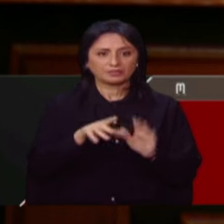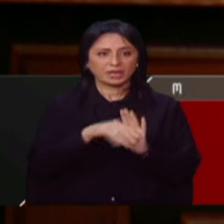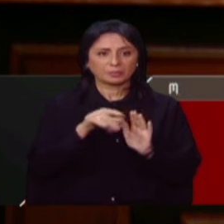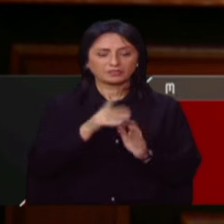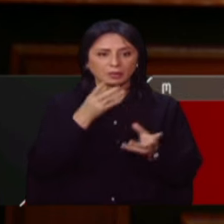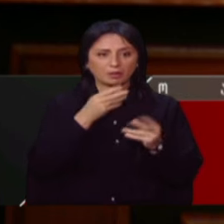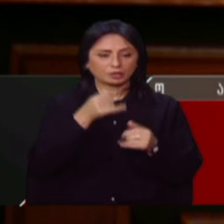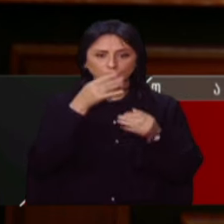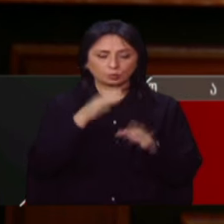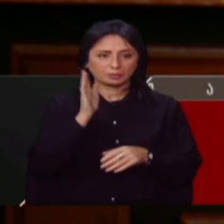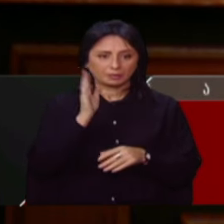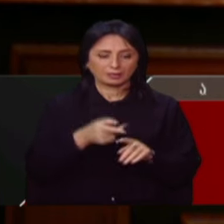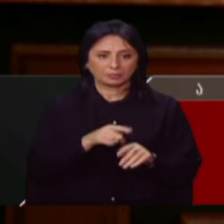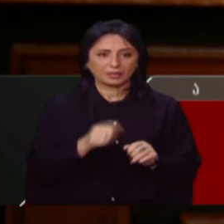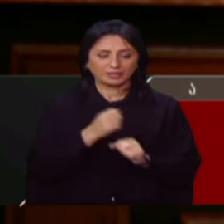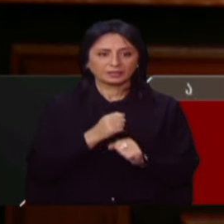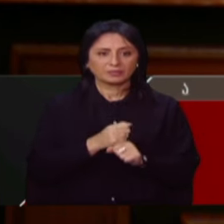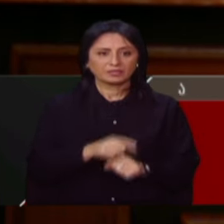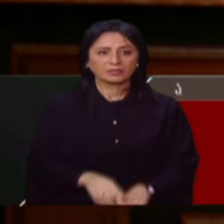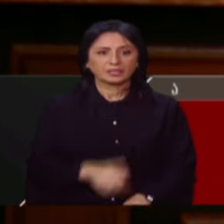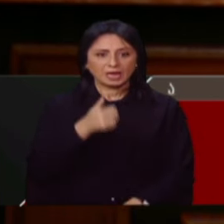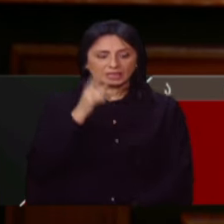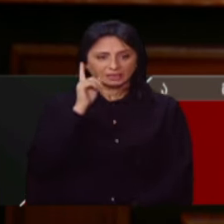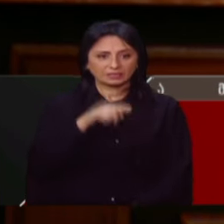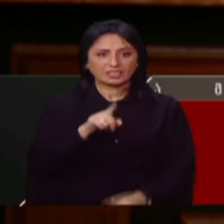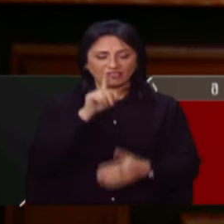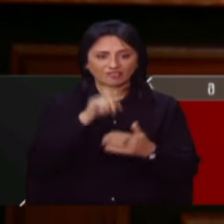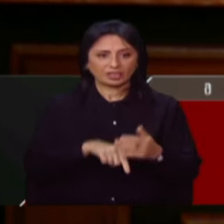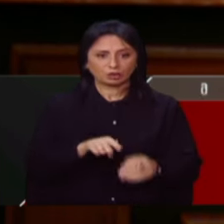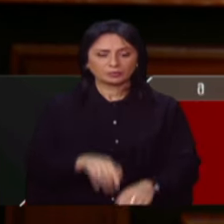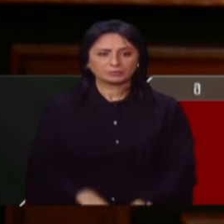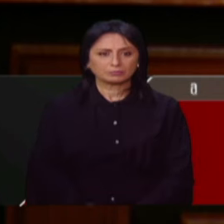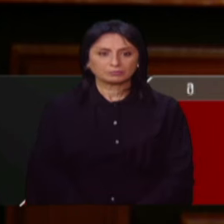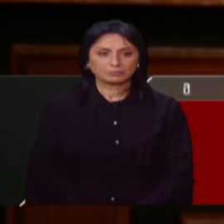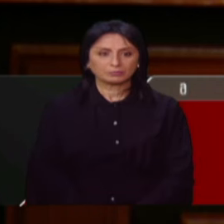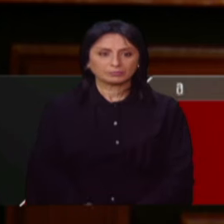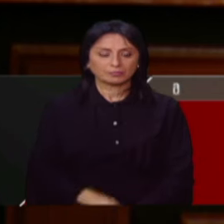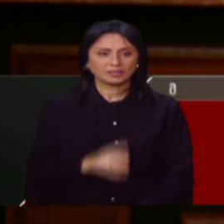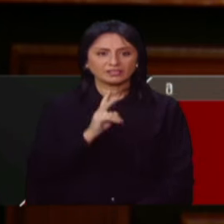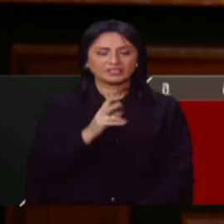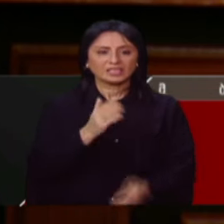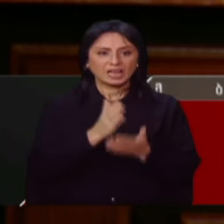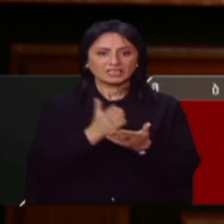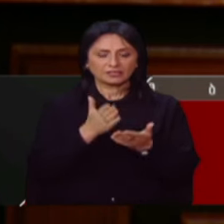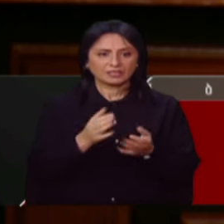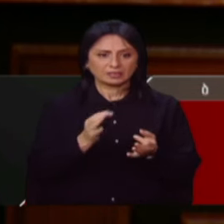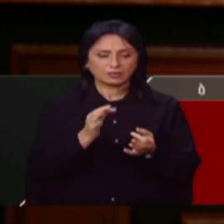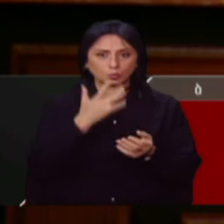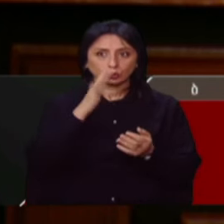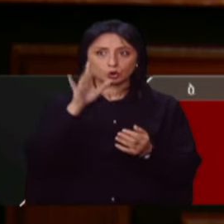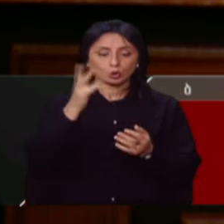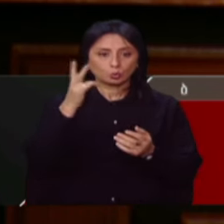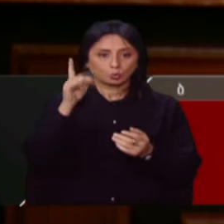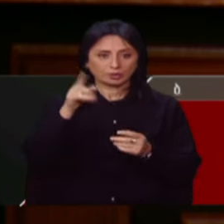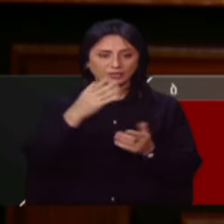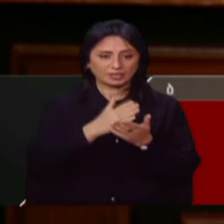გაყალიბა შეუძლებელი მაგრამ ეს ტექნოლოგია კარგადაც ის და მას უნდობი ყველა ადამიანს ყველა იმიგრანტი ის ყველა ის მერაცის მას უშოში უნდა